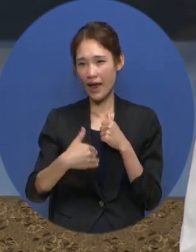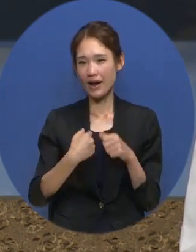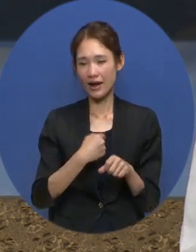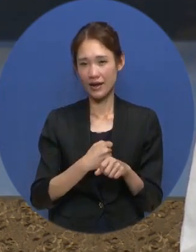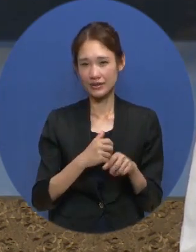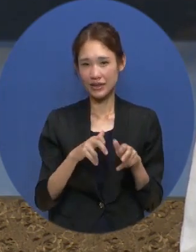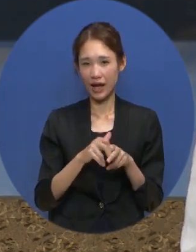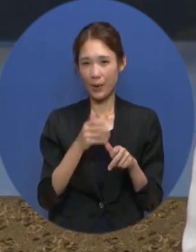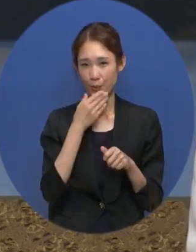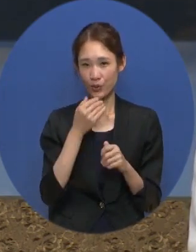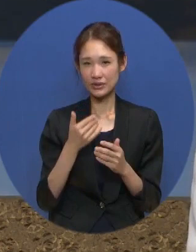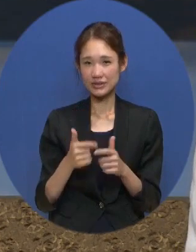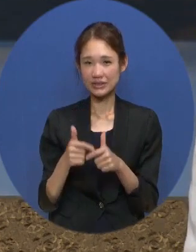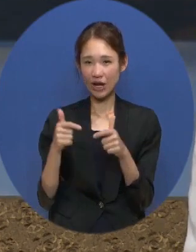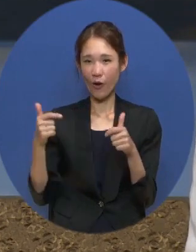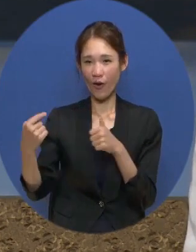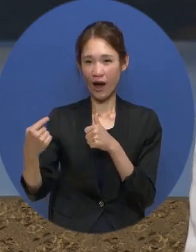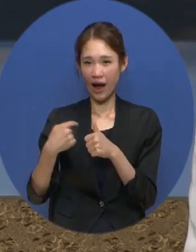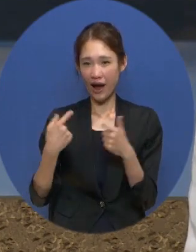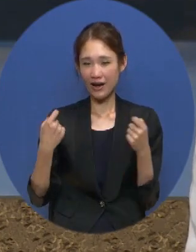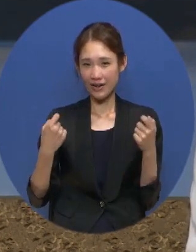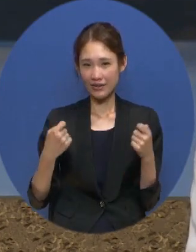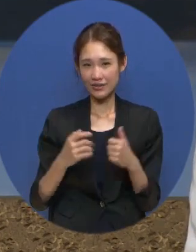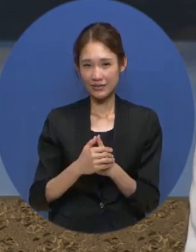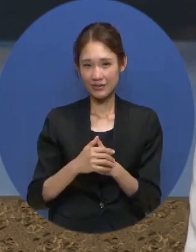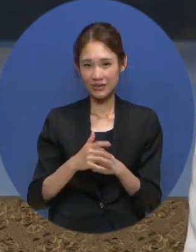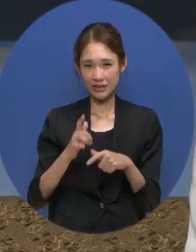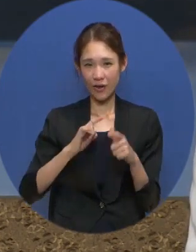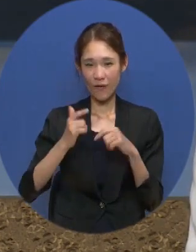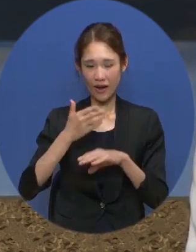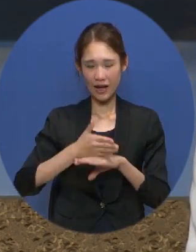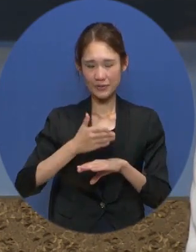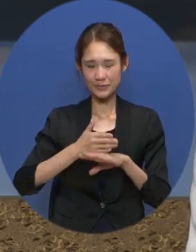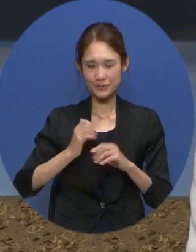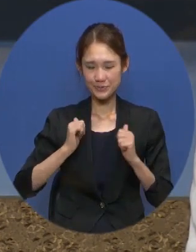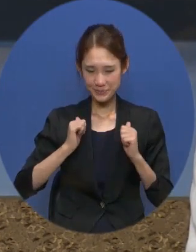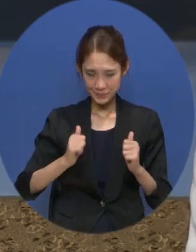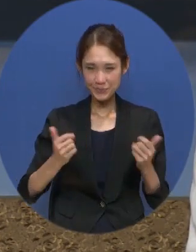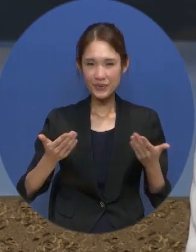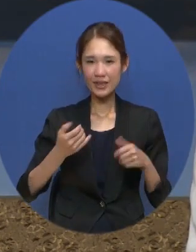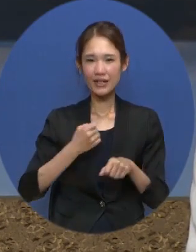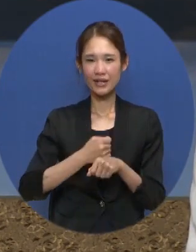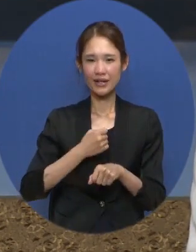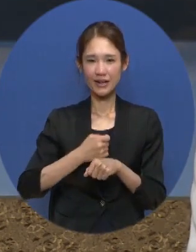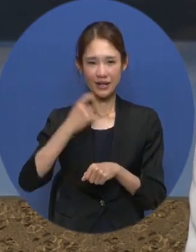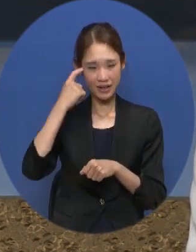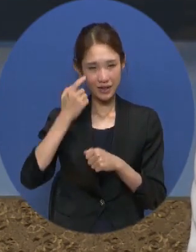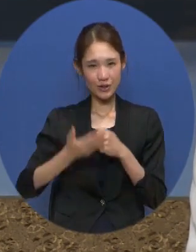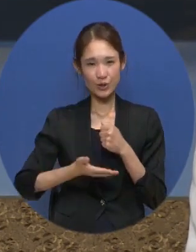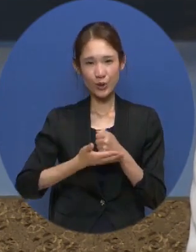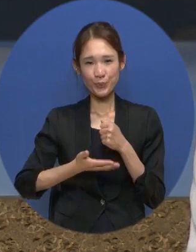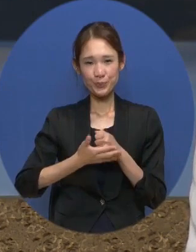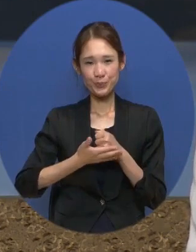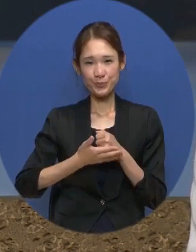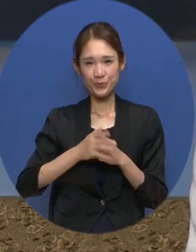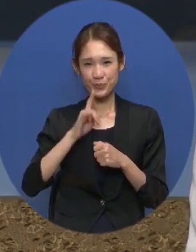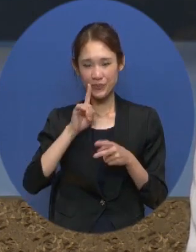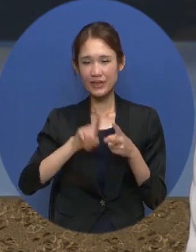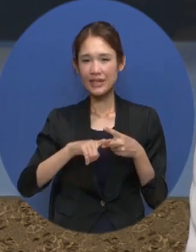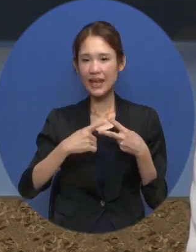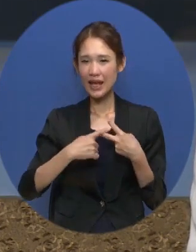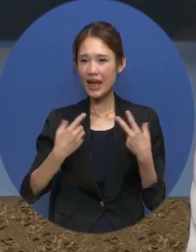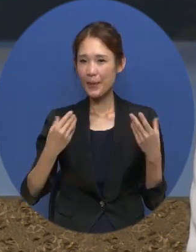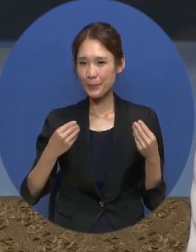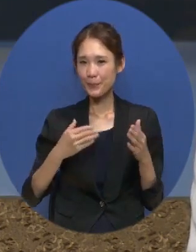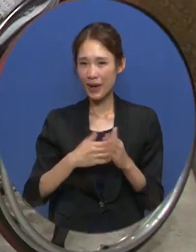장애인 복지 늘려나가라. 이런 명령으로 알고 그냥 예, 감사히 더 열심히 하라는 격려로 네.